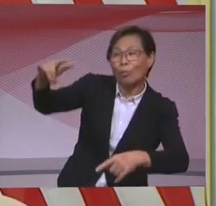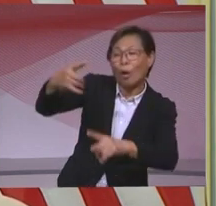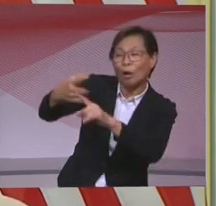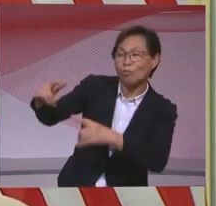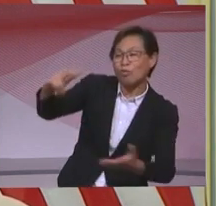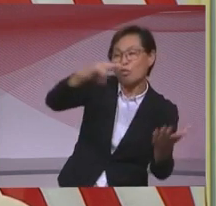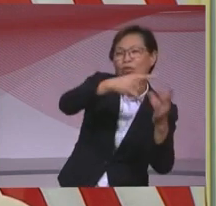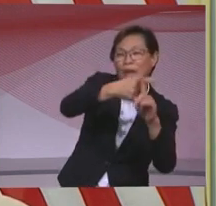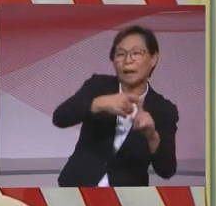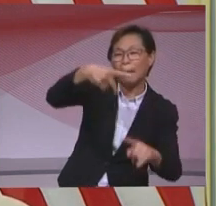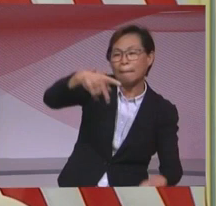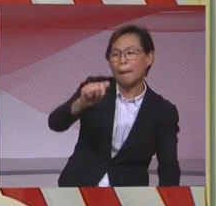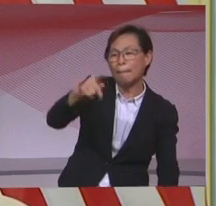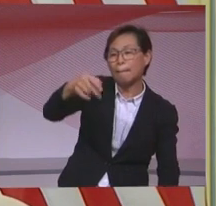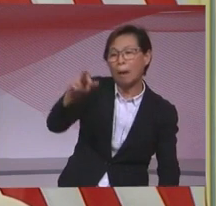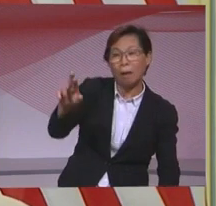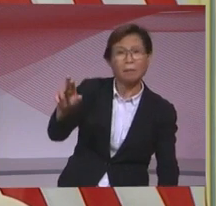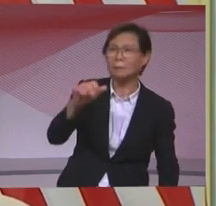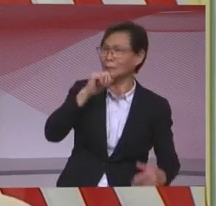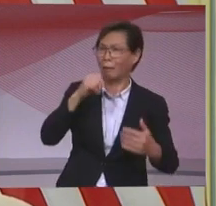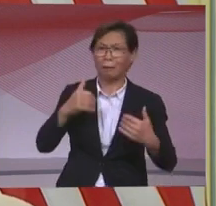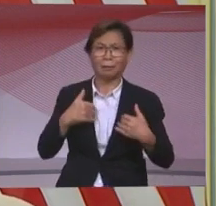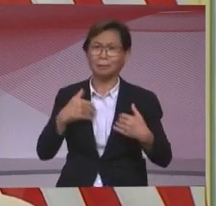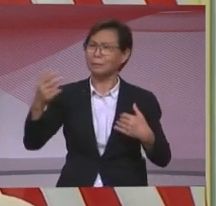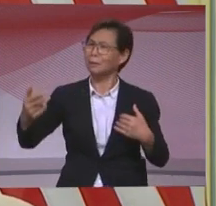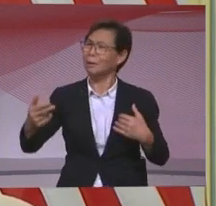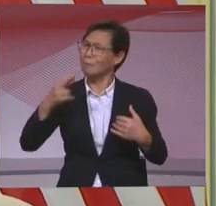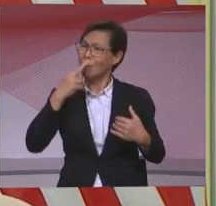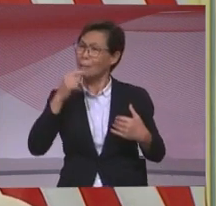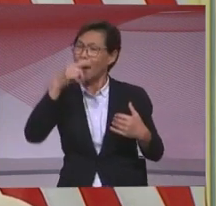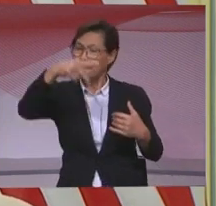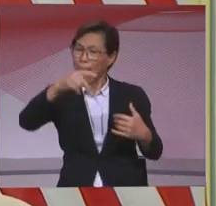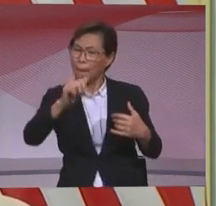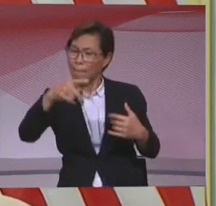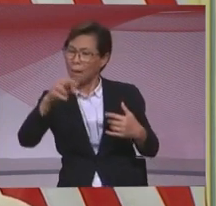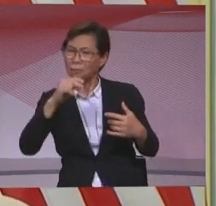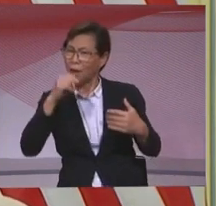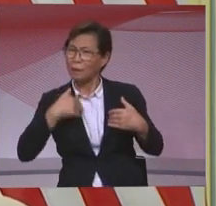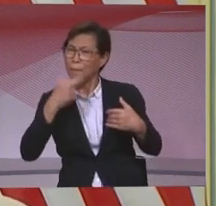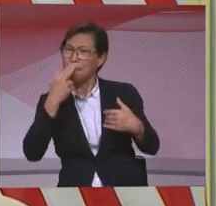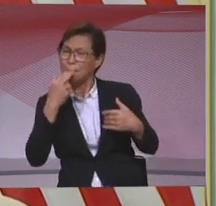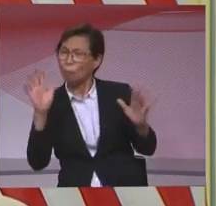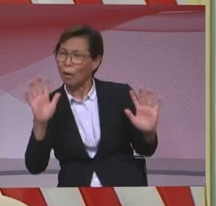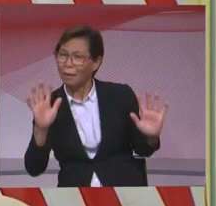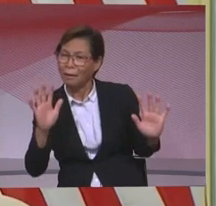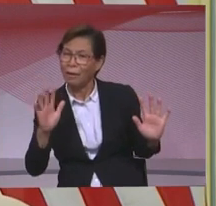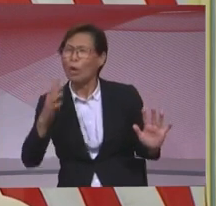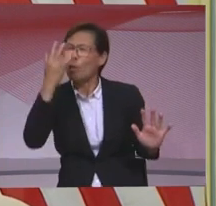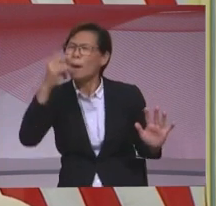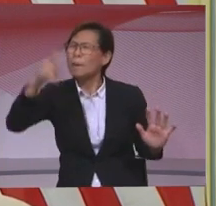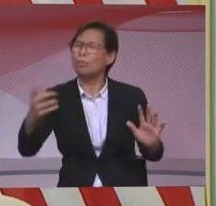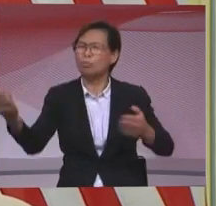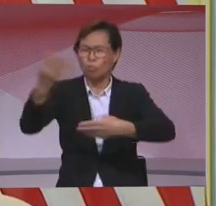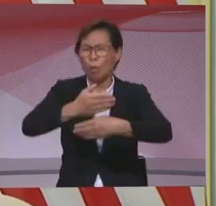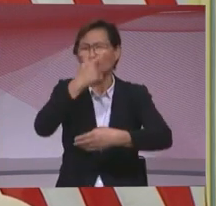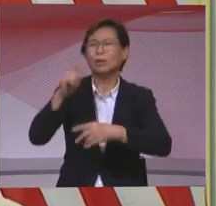daripada Papar misalnya, Papar tidak diisytiharkan sebagai kawasan merah. Papar mana, kenapa kita perlu kuarantin dia?